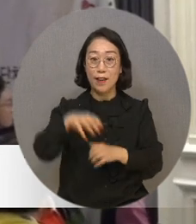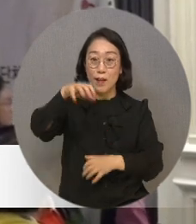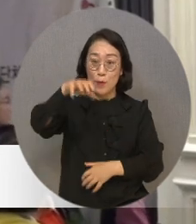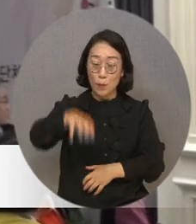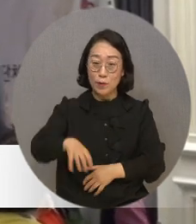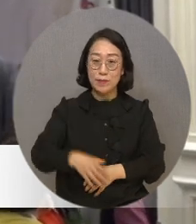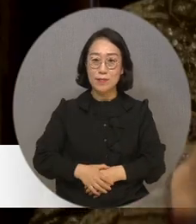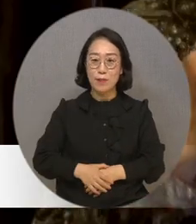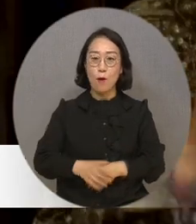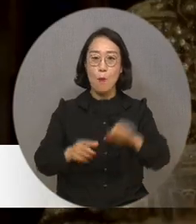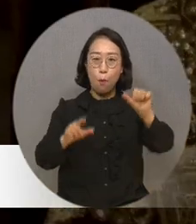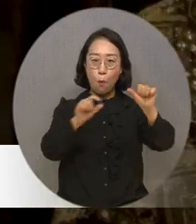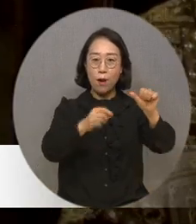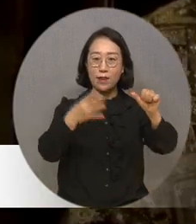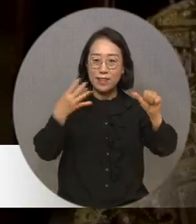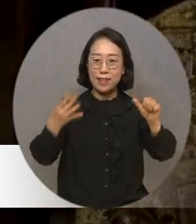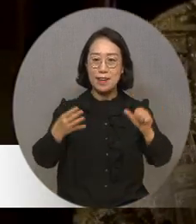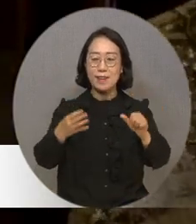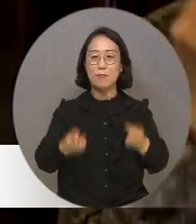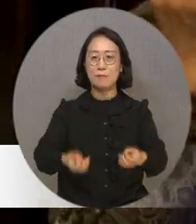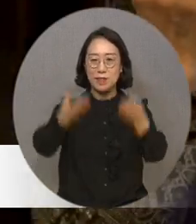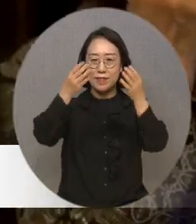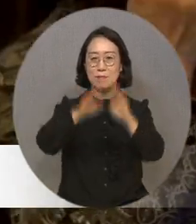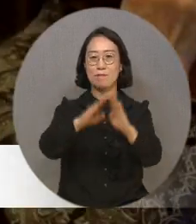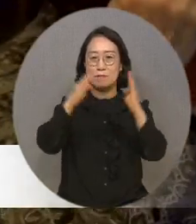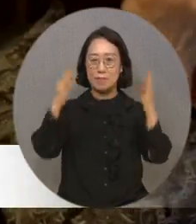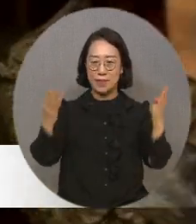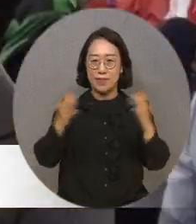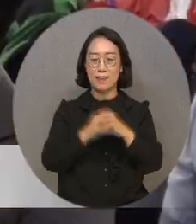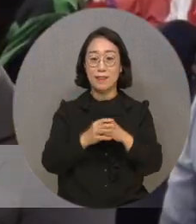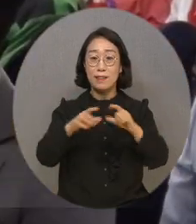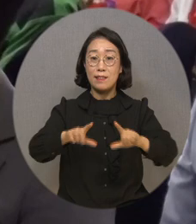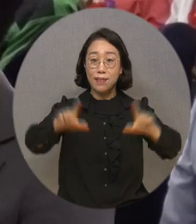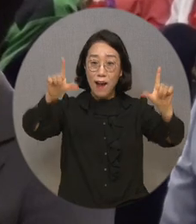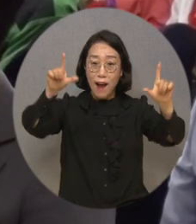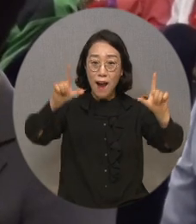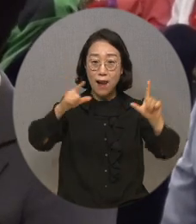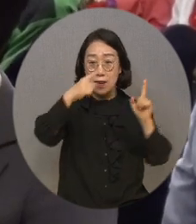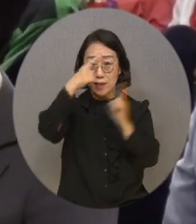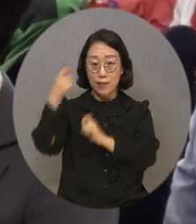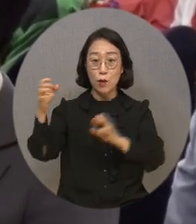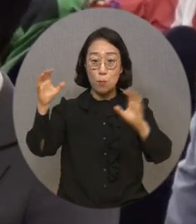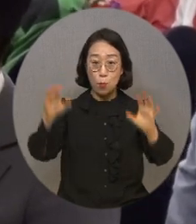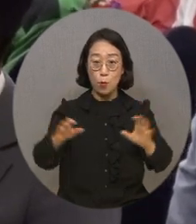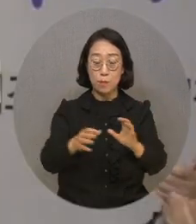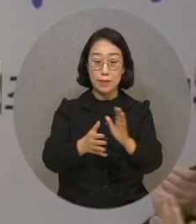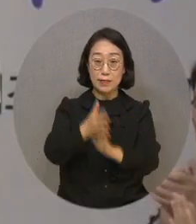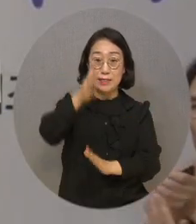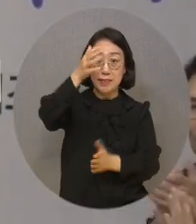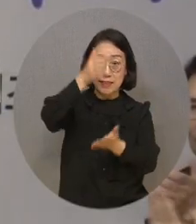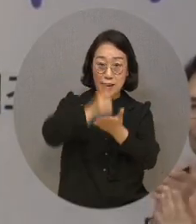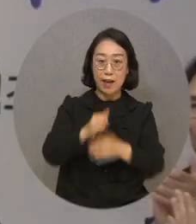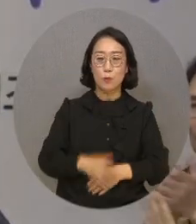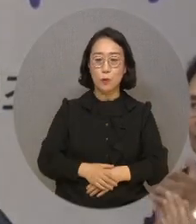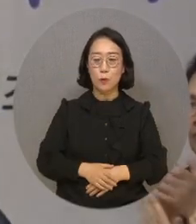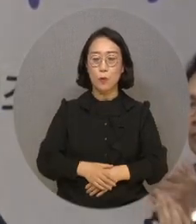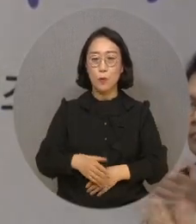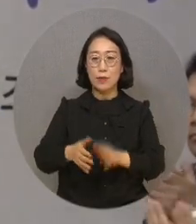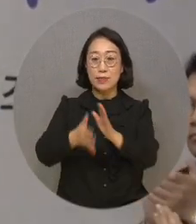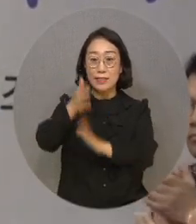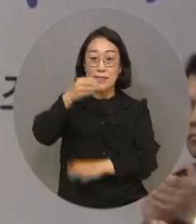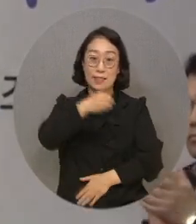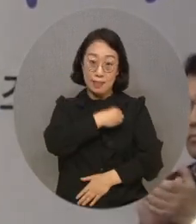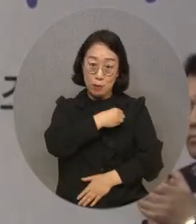리조트 대연회장에서 지난 4일 열렸습니다. 이날 기념식에는 최경식 남원시장, 전평기